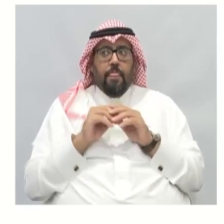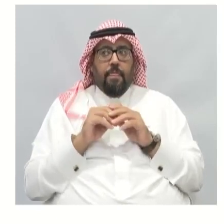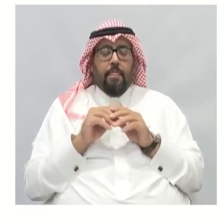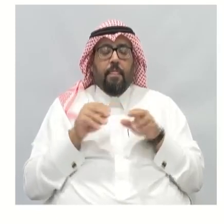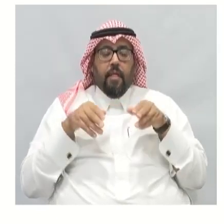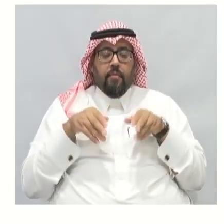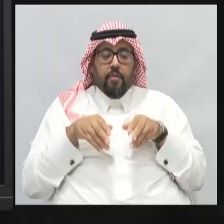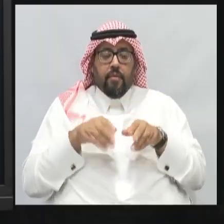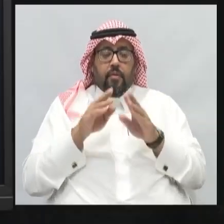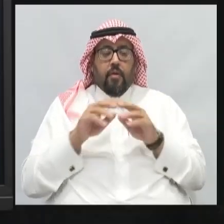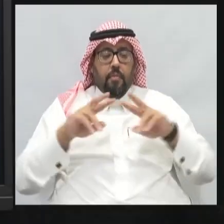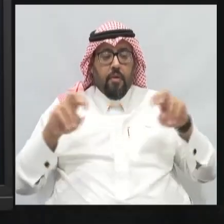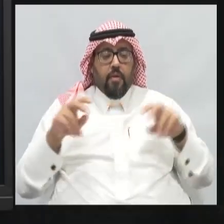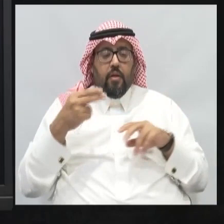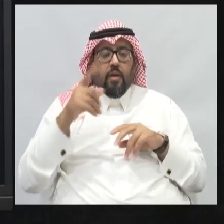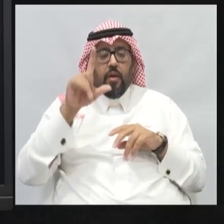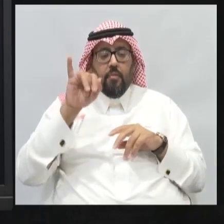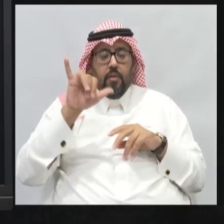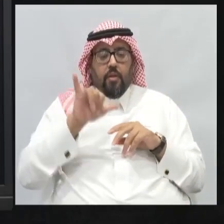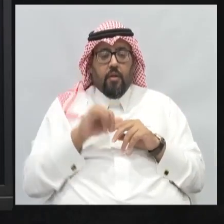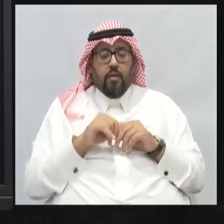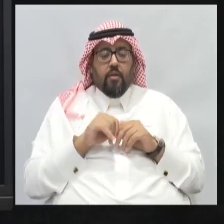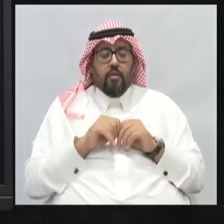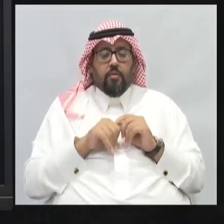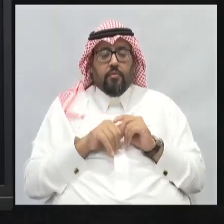رائده في مجال البحث العلمي والابتكار